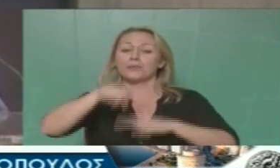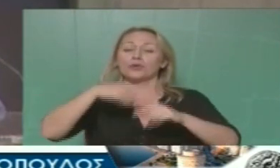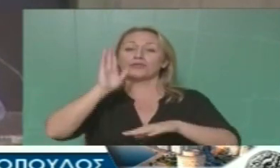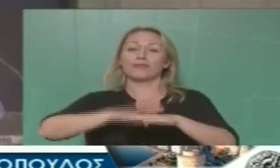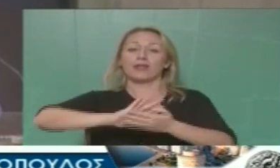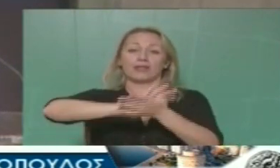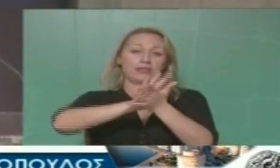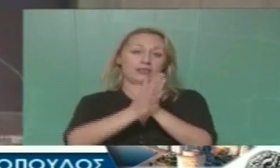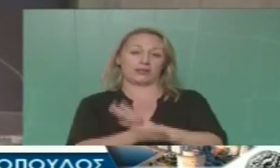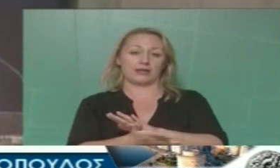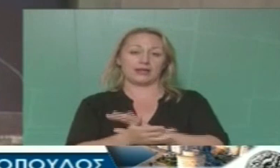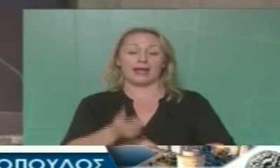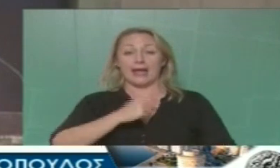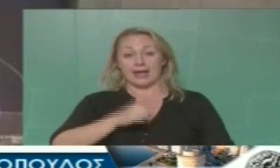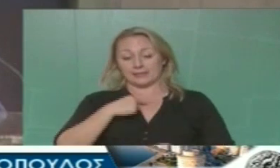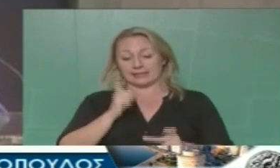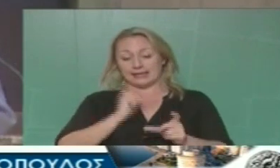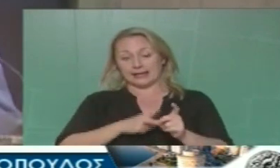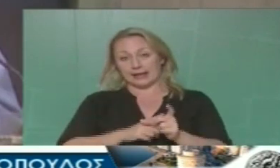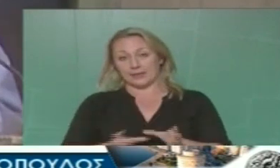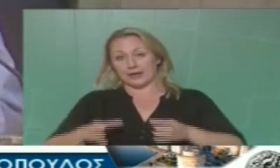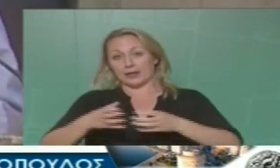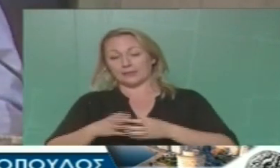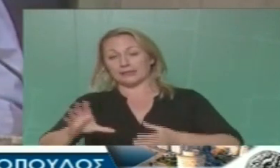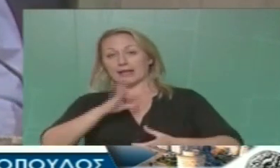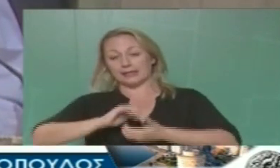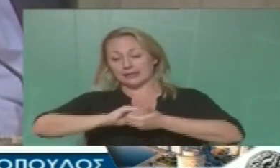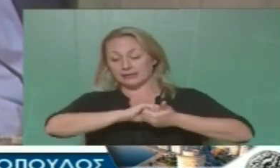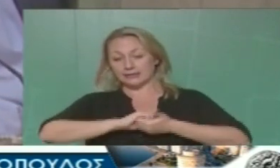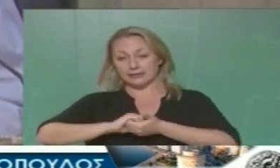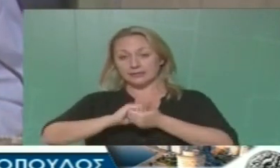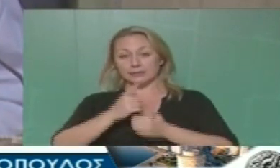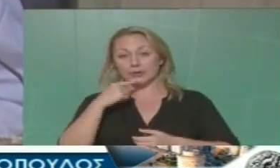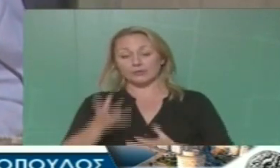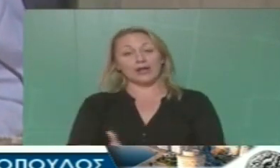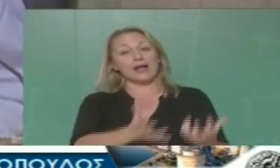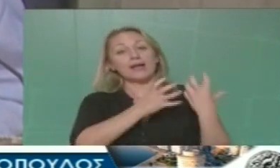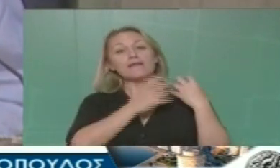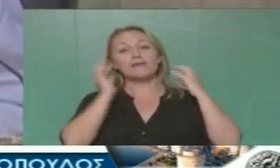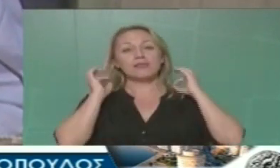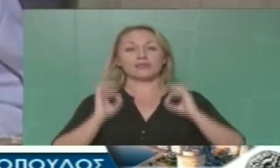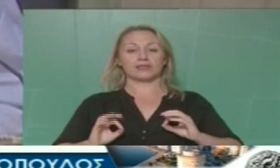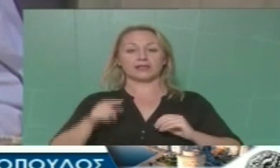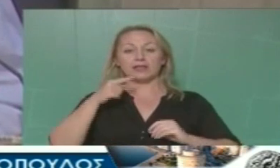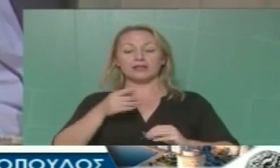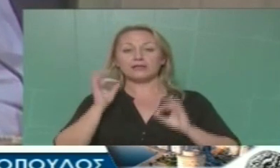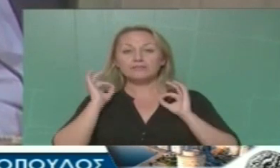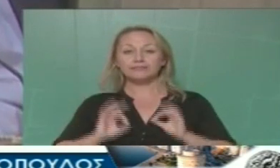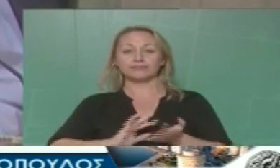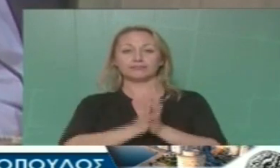Εμείς πάντως, σαν ΚΚΕ και Λαϊκή Συσπήρωση, παίρνουμε την ευθύνη μας και το κάνουμε